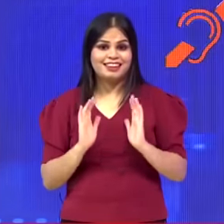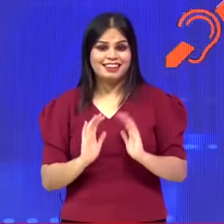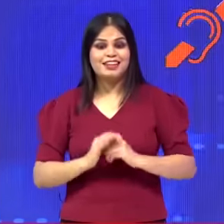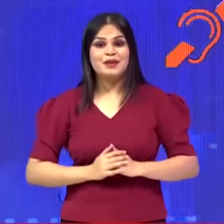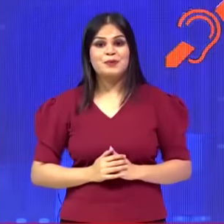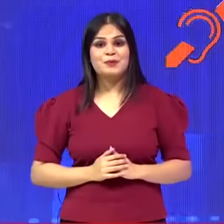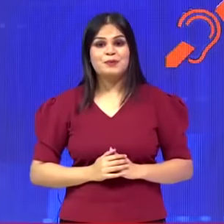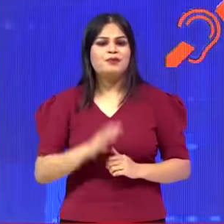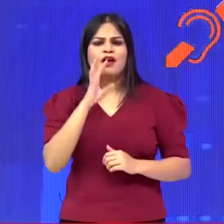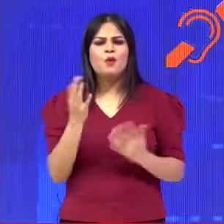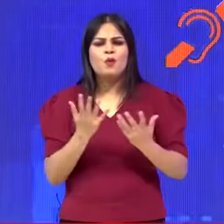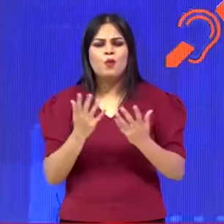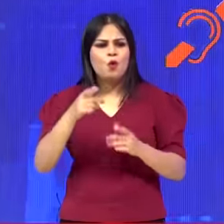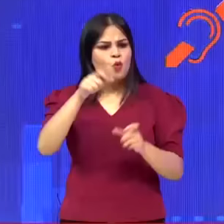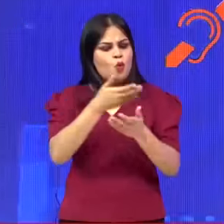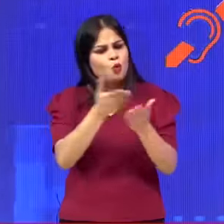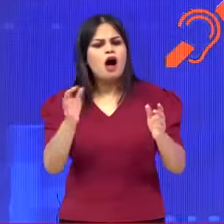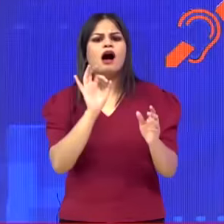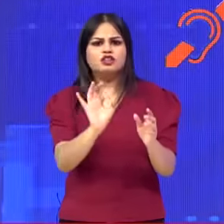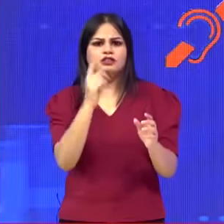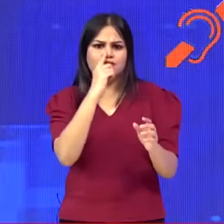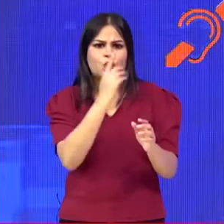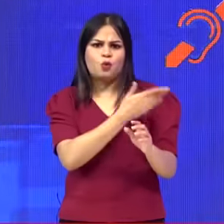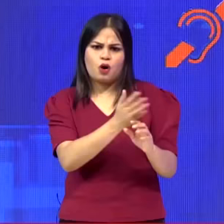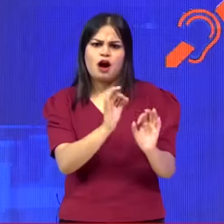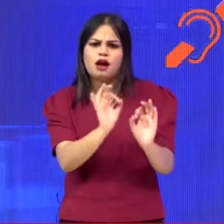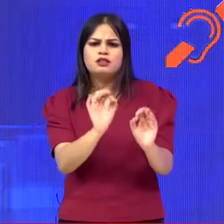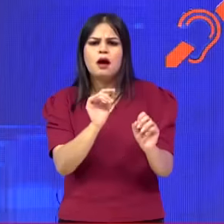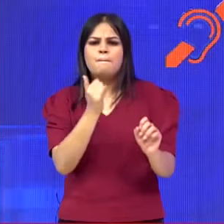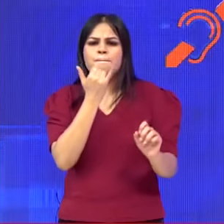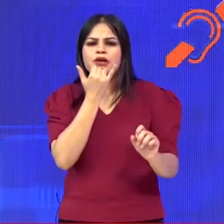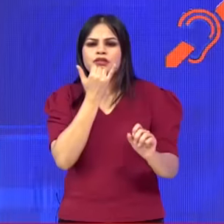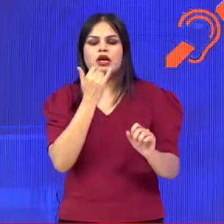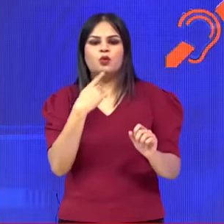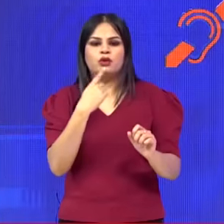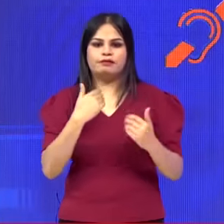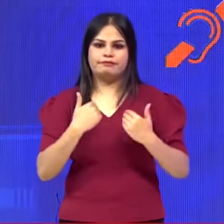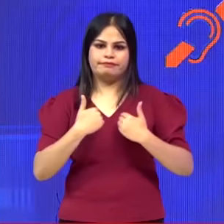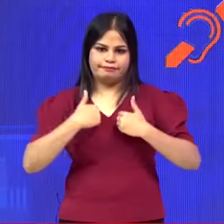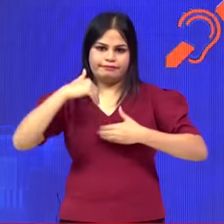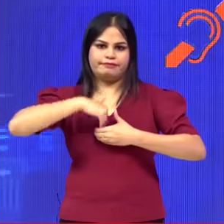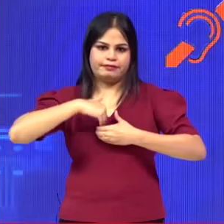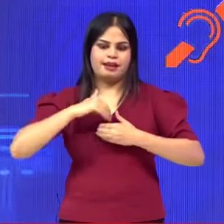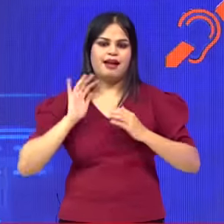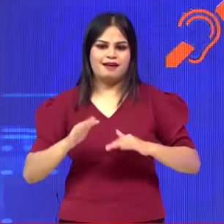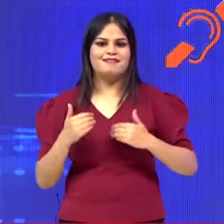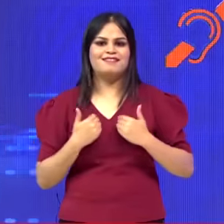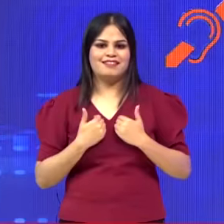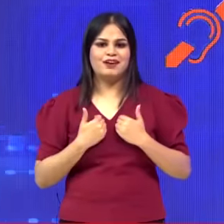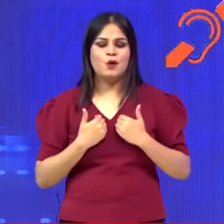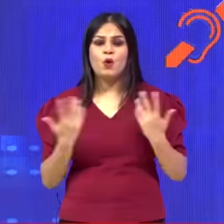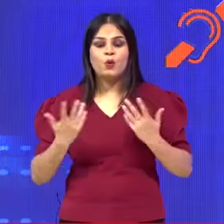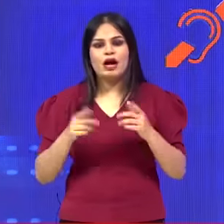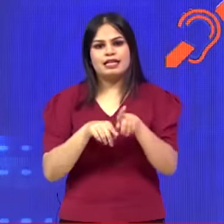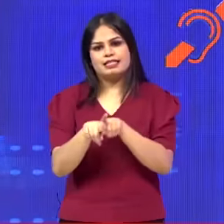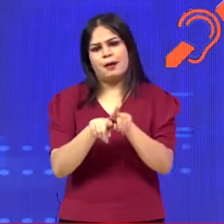एक्चुअली सभी अच्छे थे. फॉल्ट मुझ में ही लाई करता है,